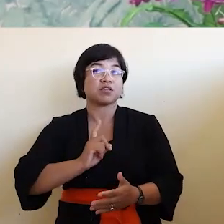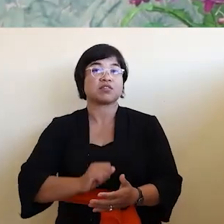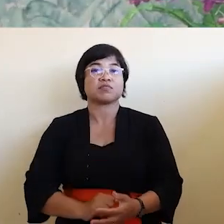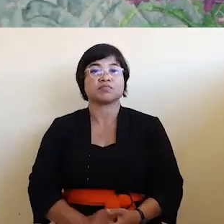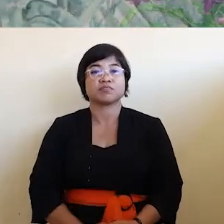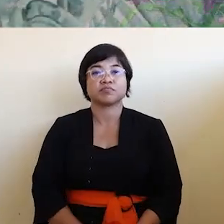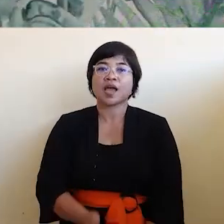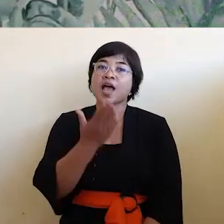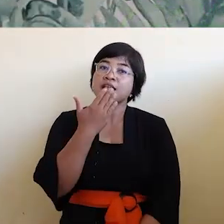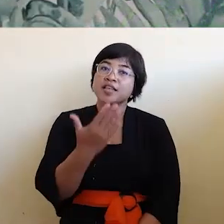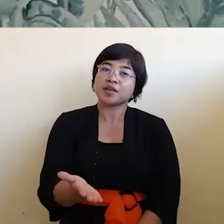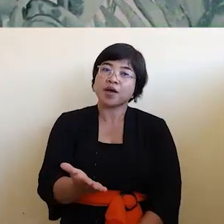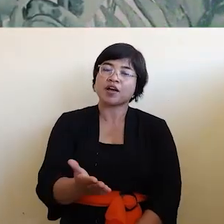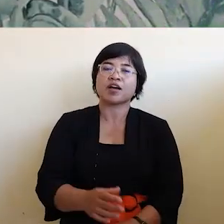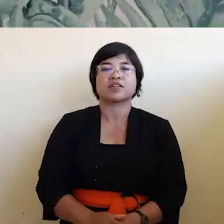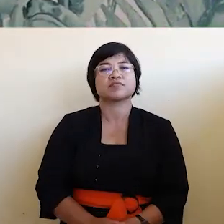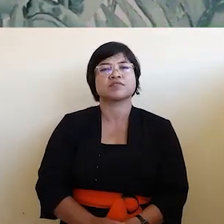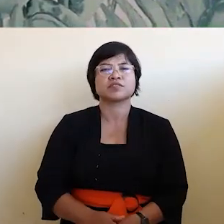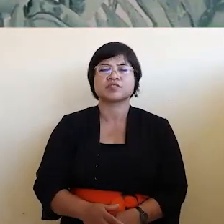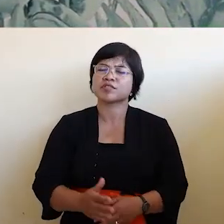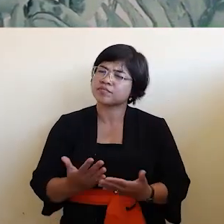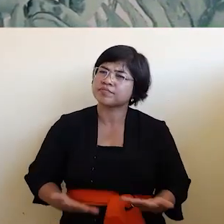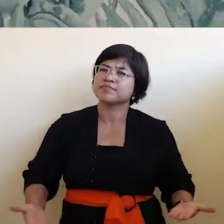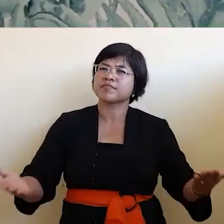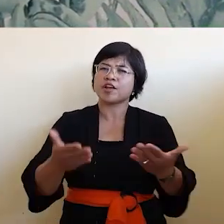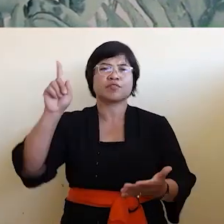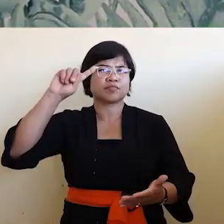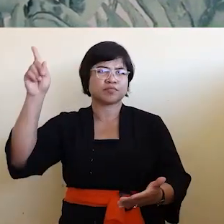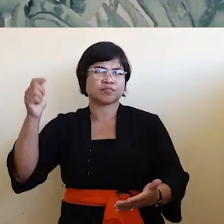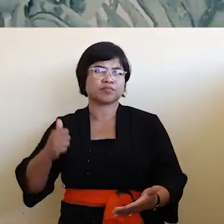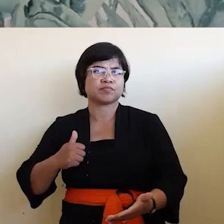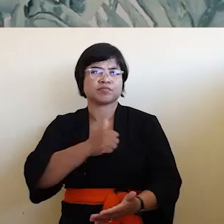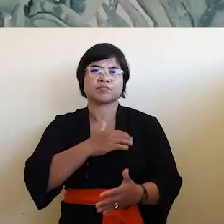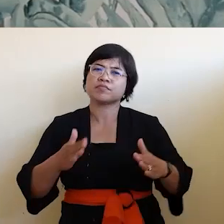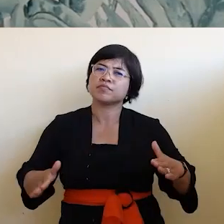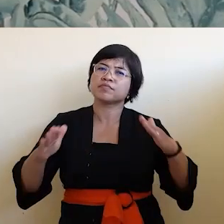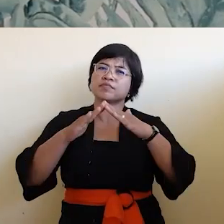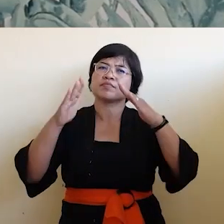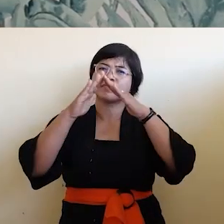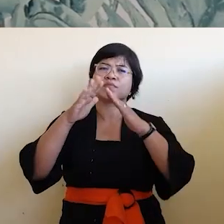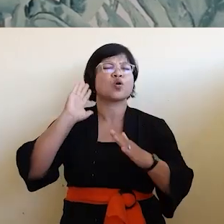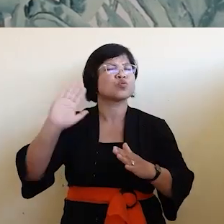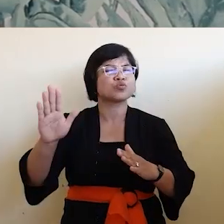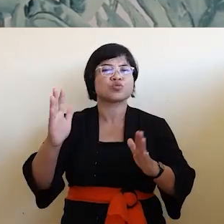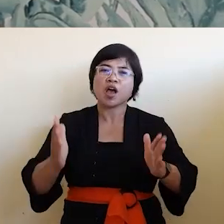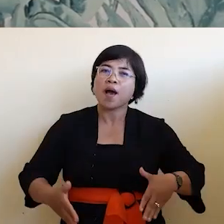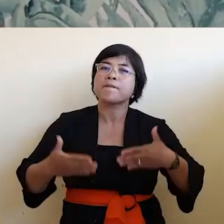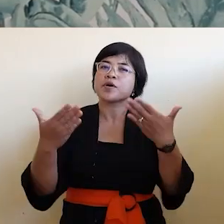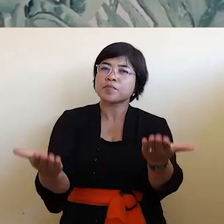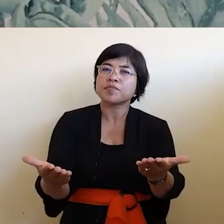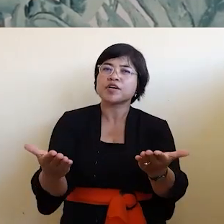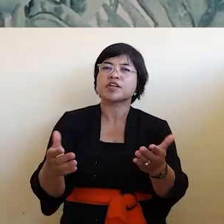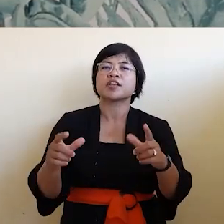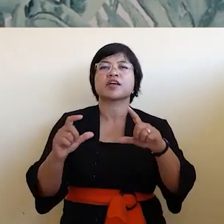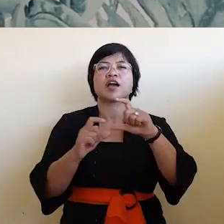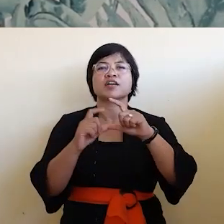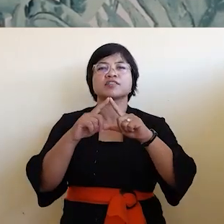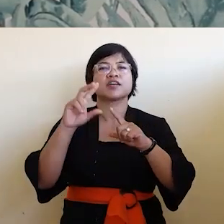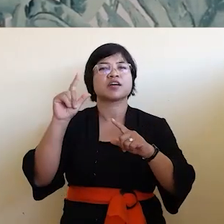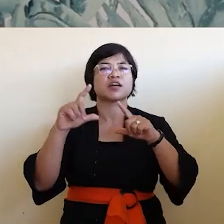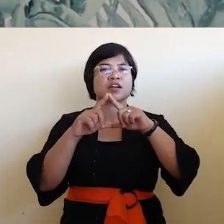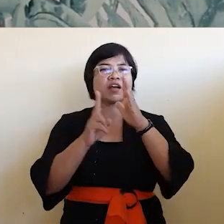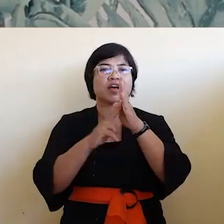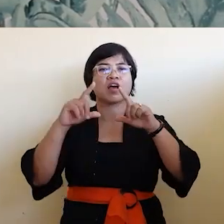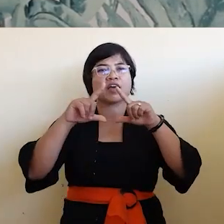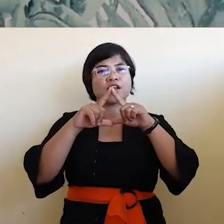mandiri. Terima kasih atas pelayanan kantor Kementerian Agama Kabupaten Bangli yang telah menyediakan sarana